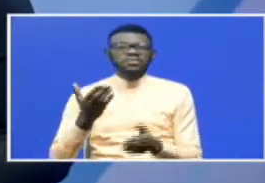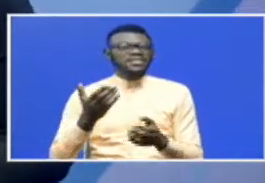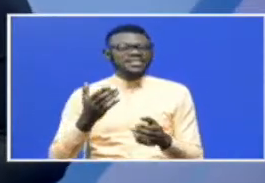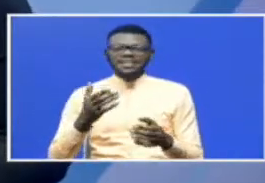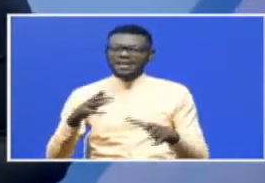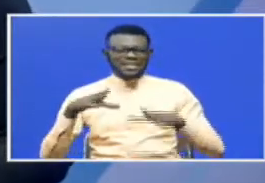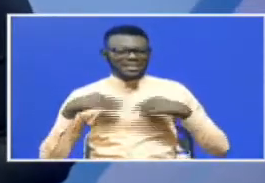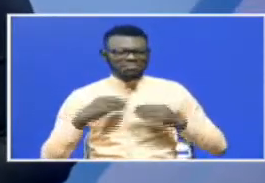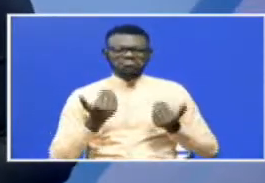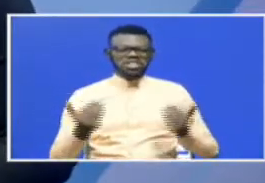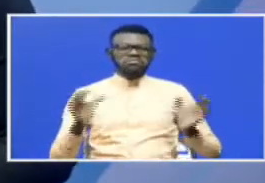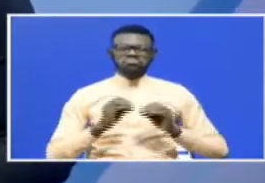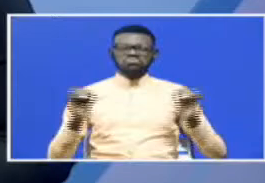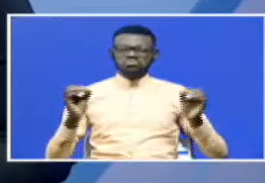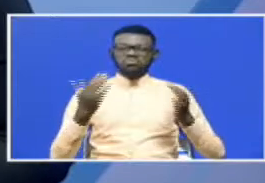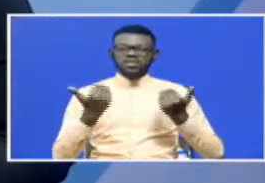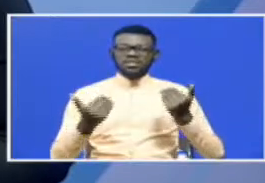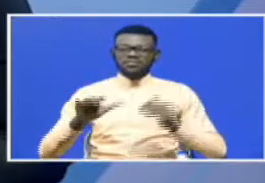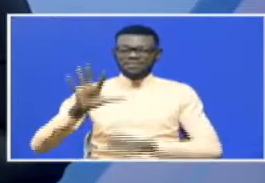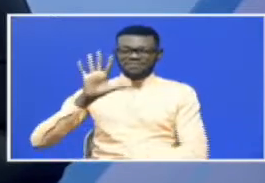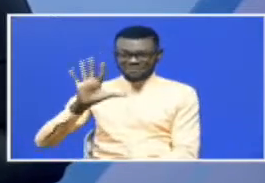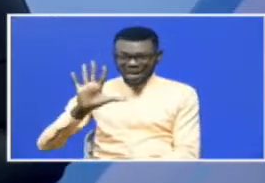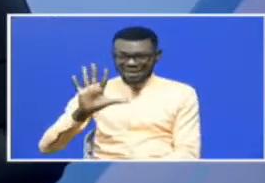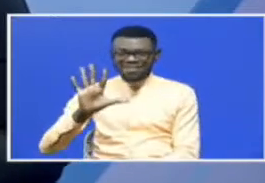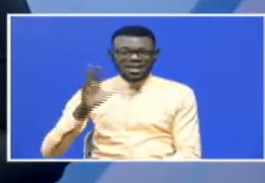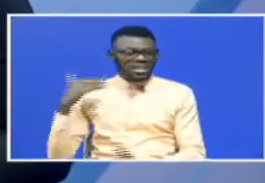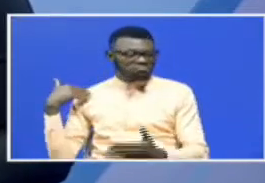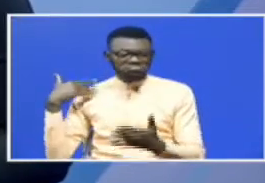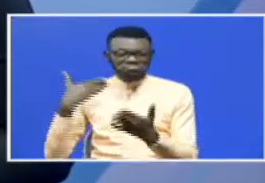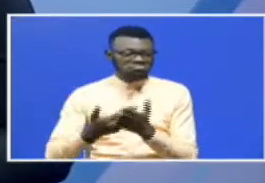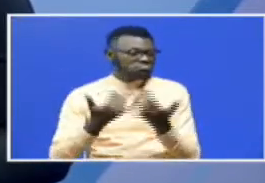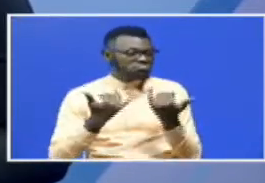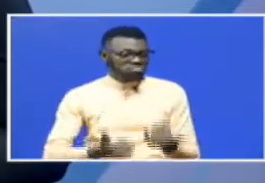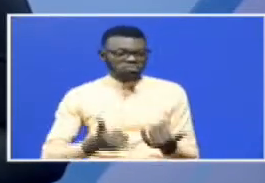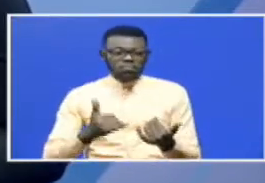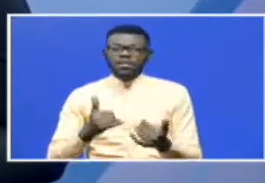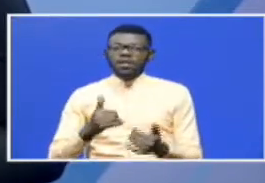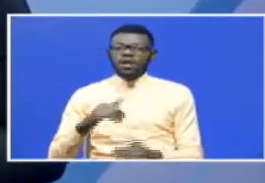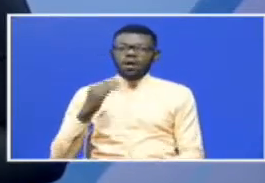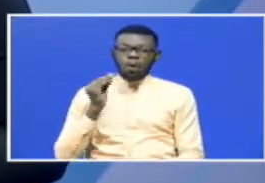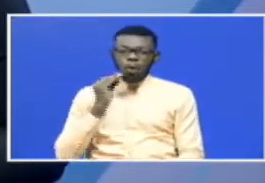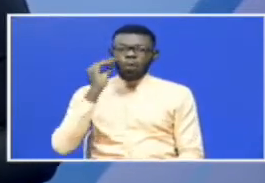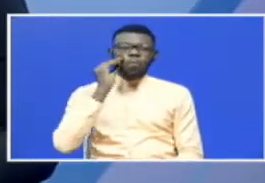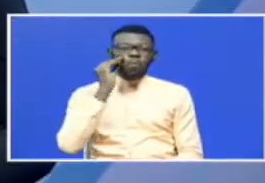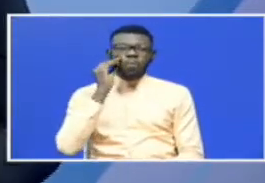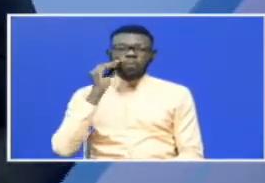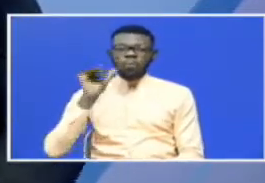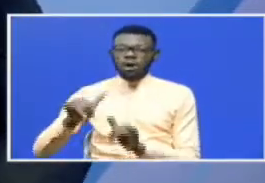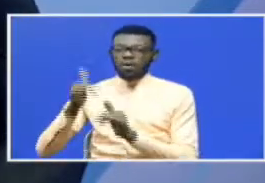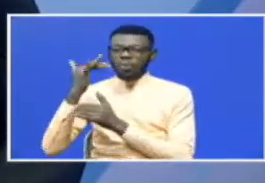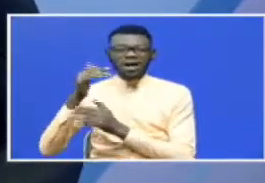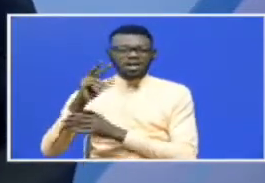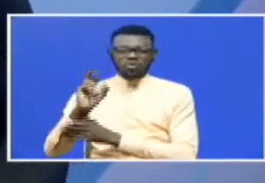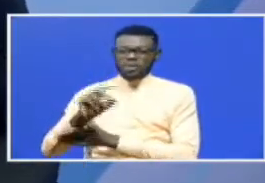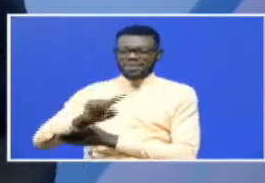ada. Watoto watano wa mzee Justin Safari hadi sasa wako nyumbani kwa kukosa shilingi